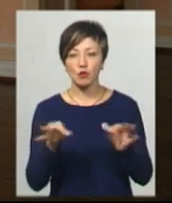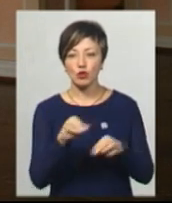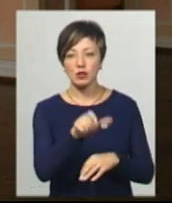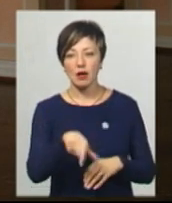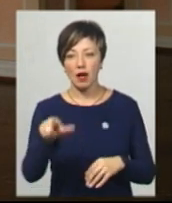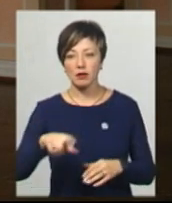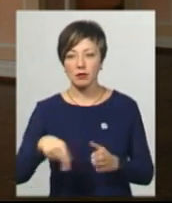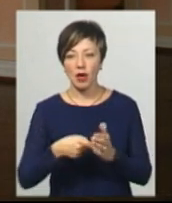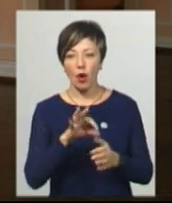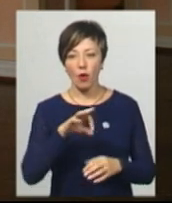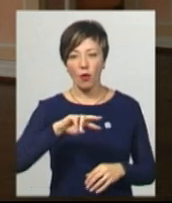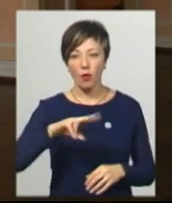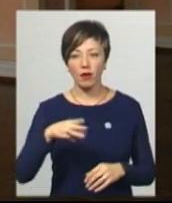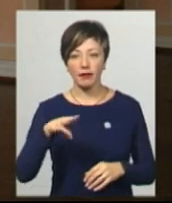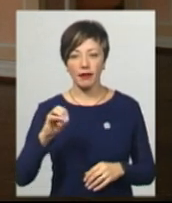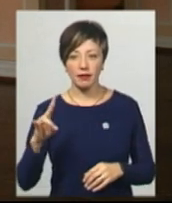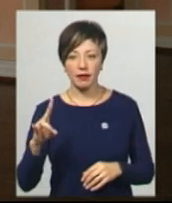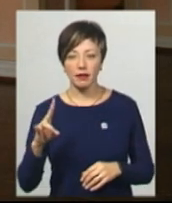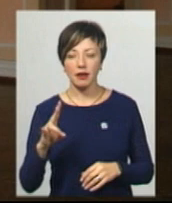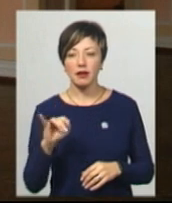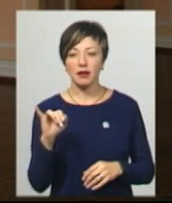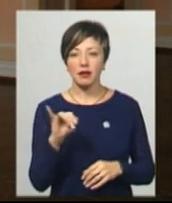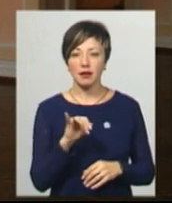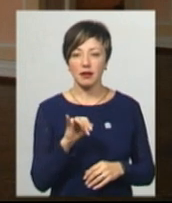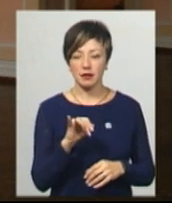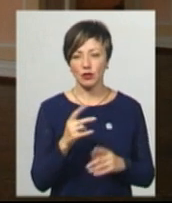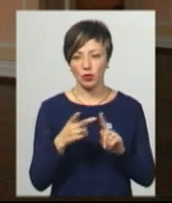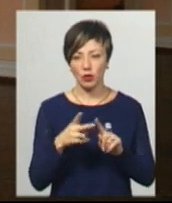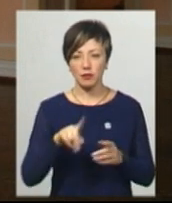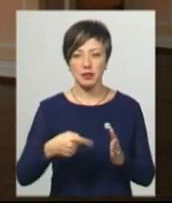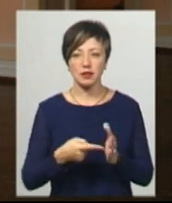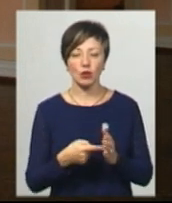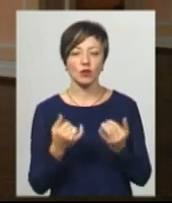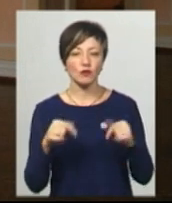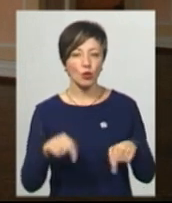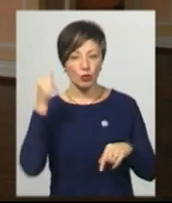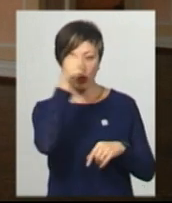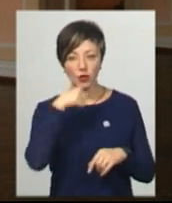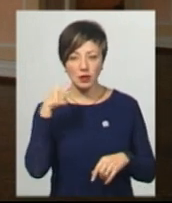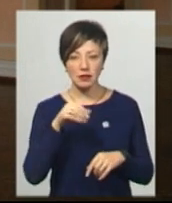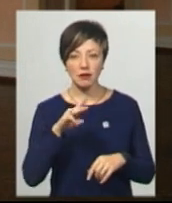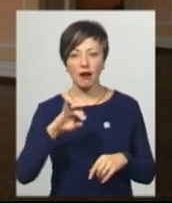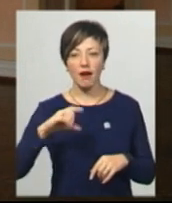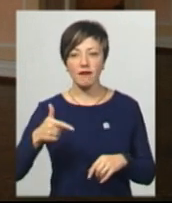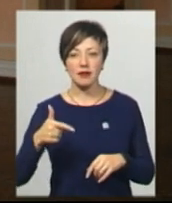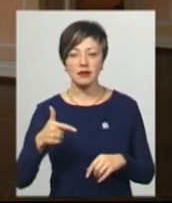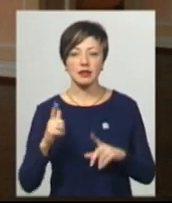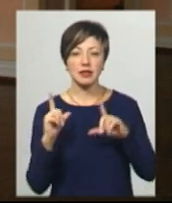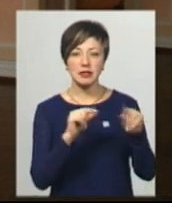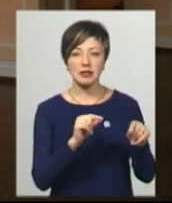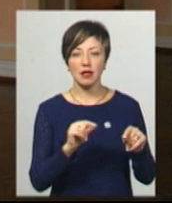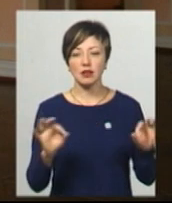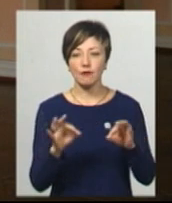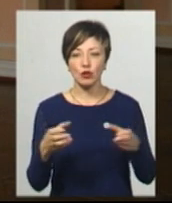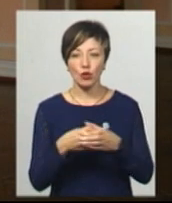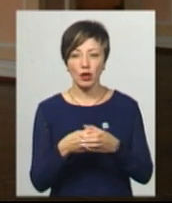з міста Ольтен і Фільмерген. І цього року, в травні, ми їздили з симфонічним